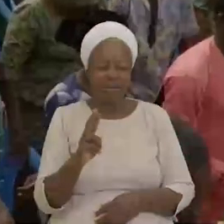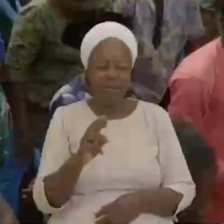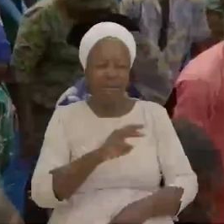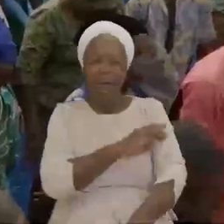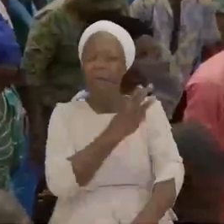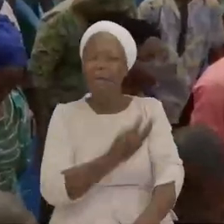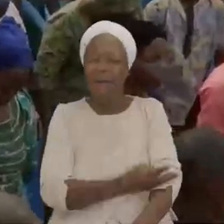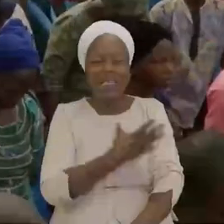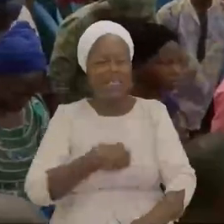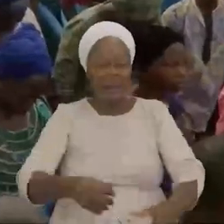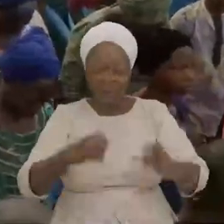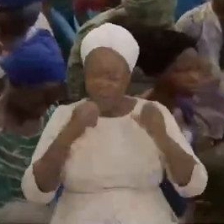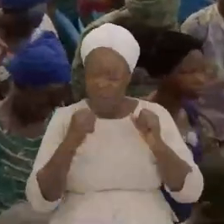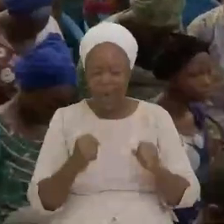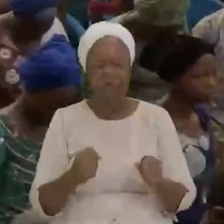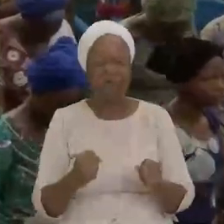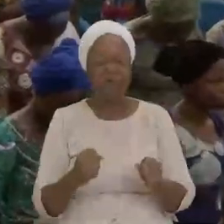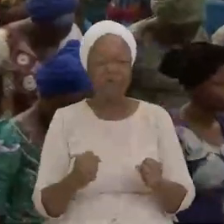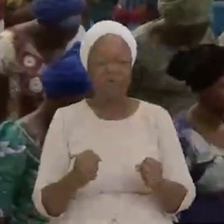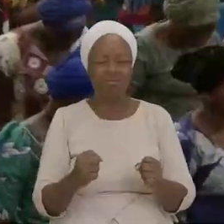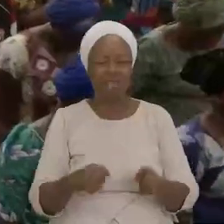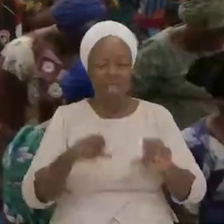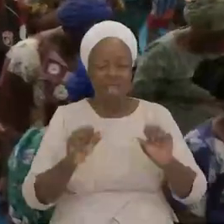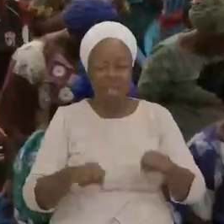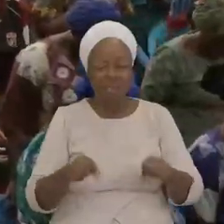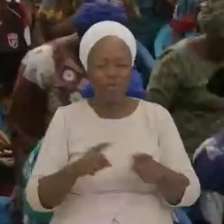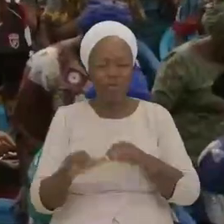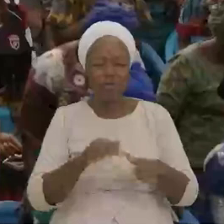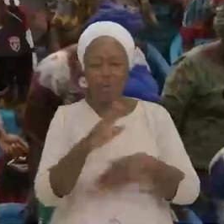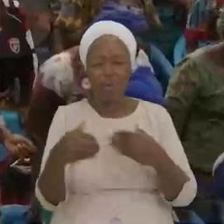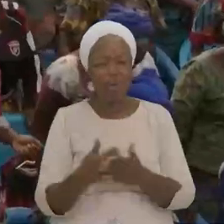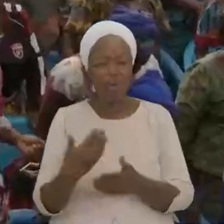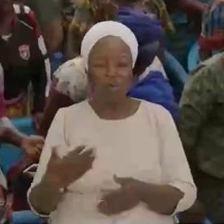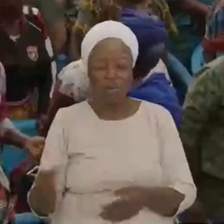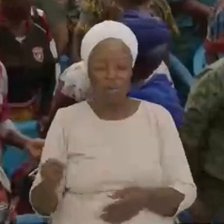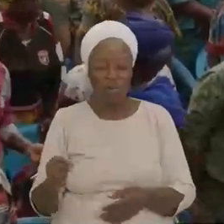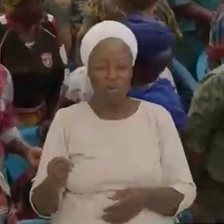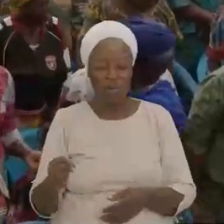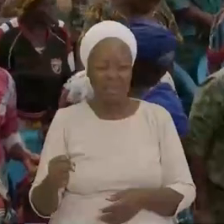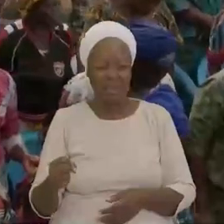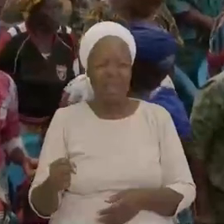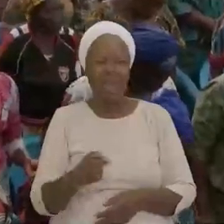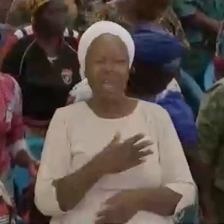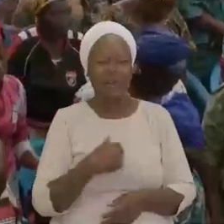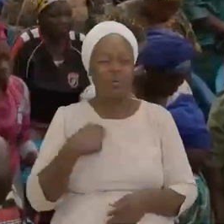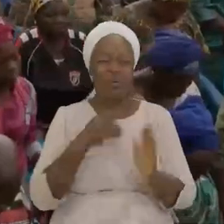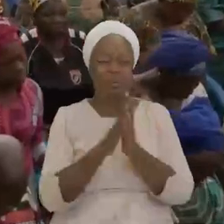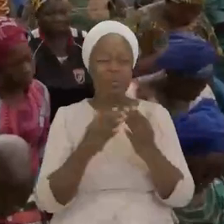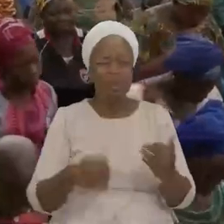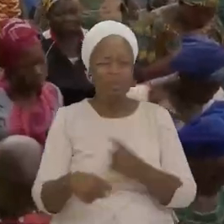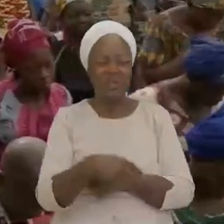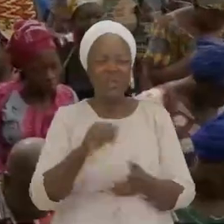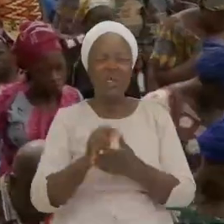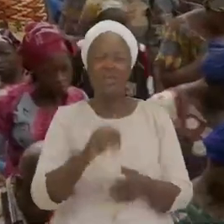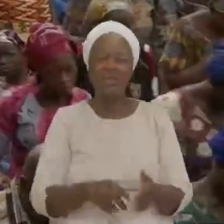grand Dieu es-tu? Puissant et fort, capable de faire toutes choses. Nous